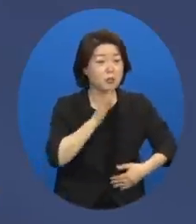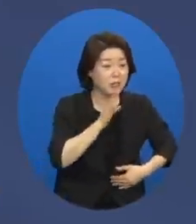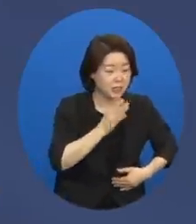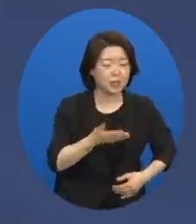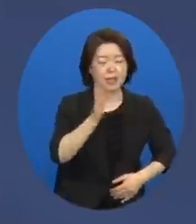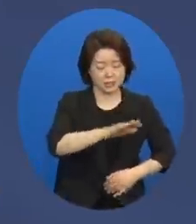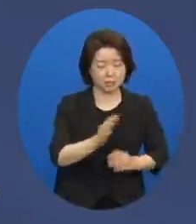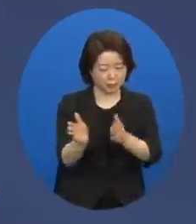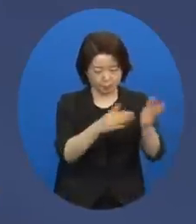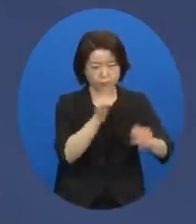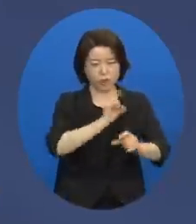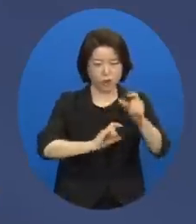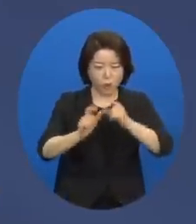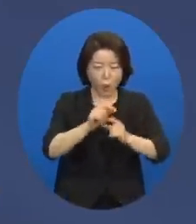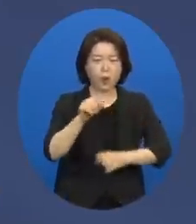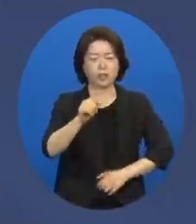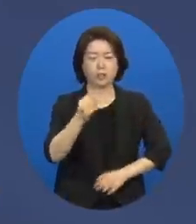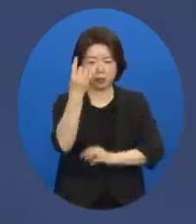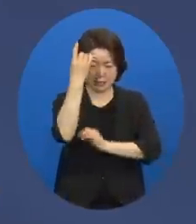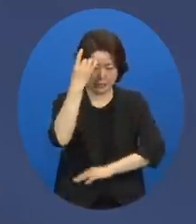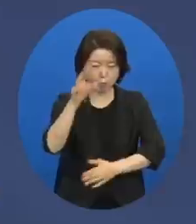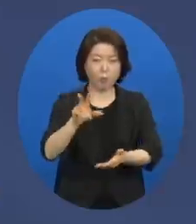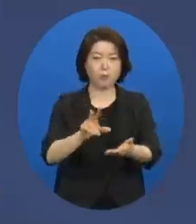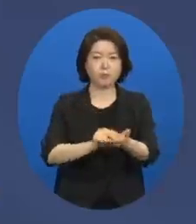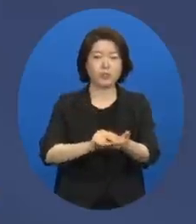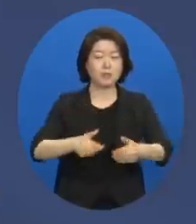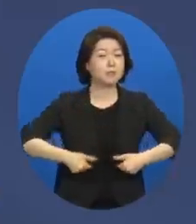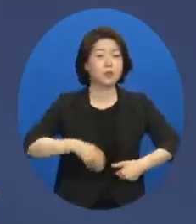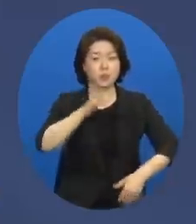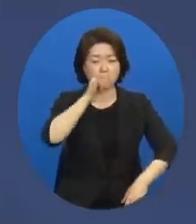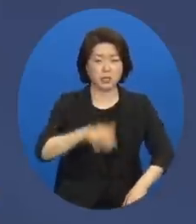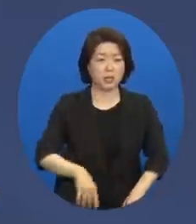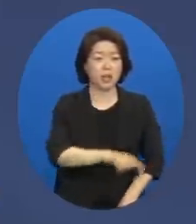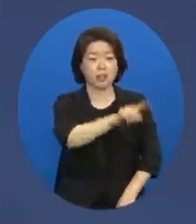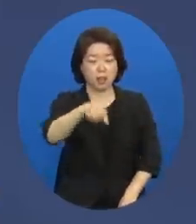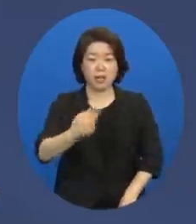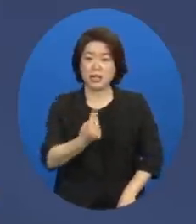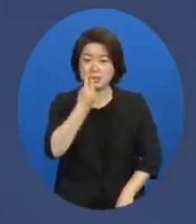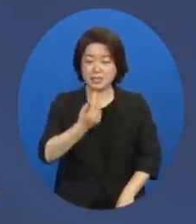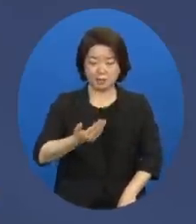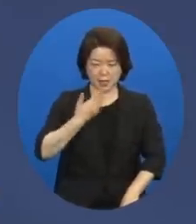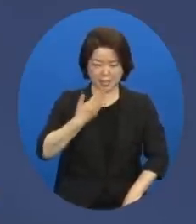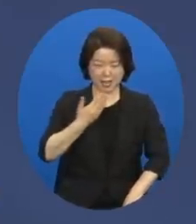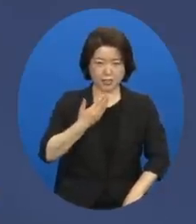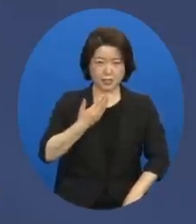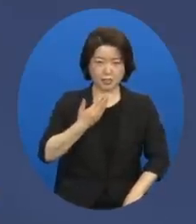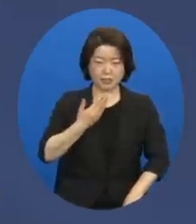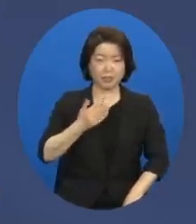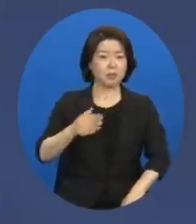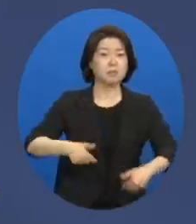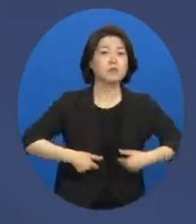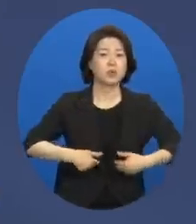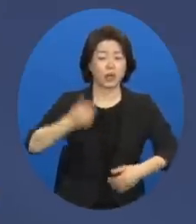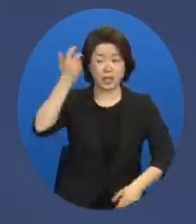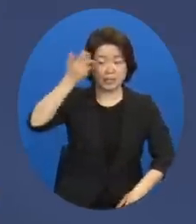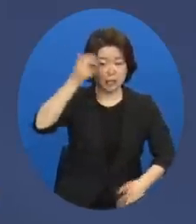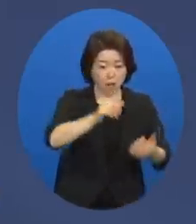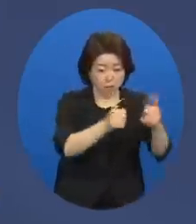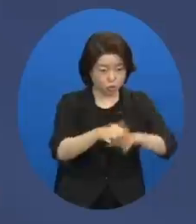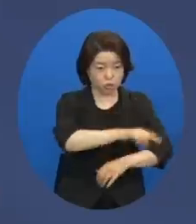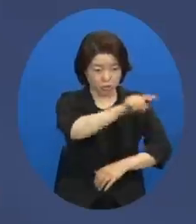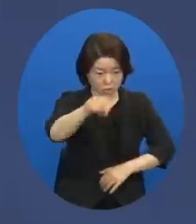그러나 그보다 훨씬 근원적인 필요가 있다. 너희에게는 생명의 양식이 필요하다. 즉 영으로 죽은